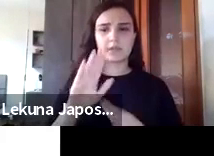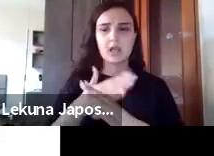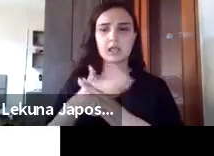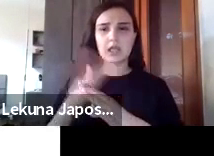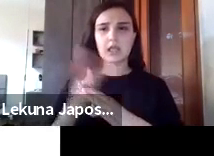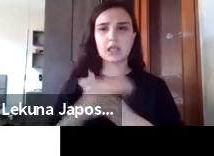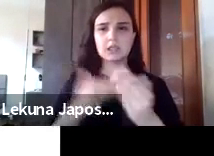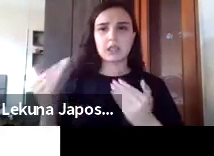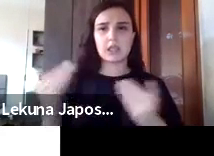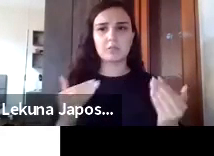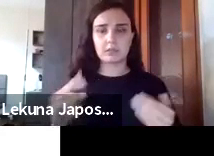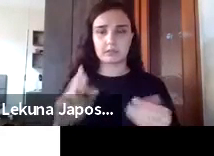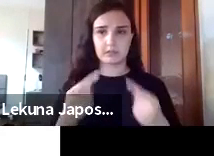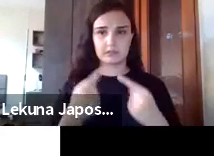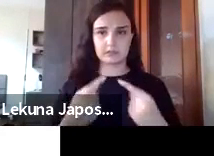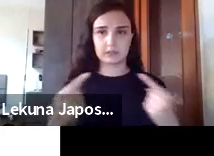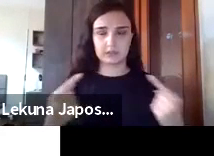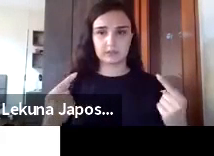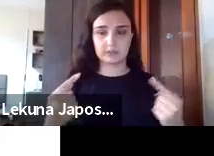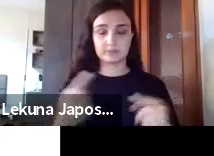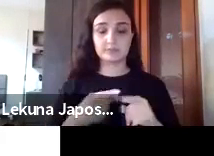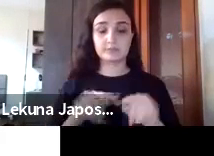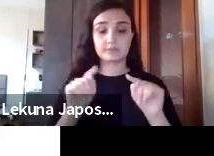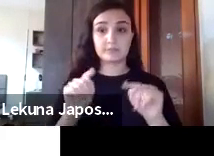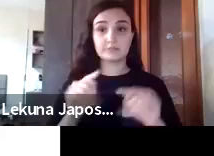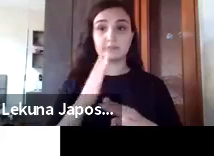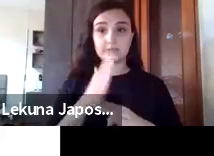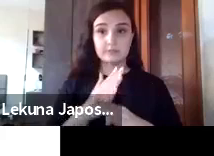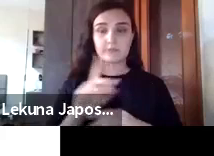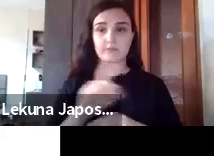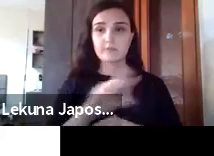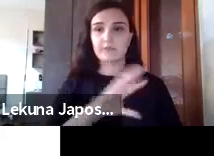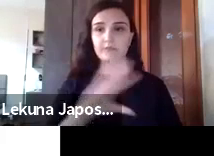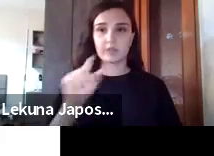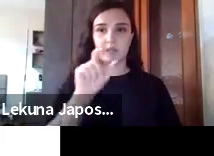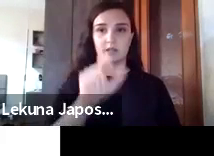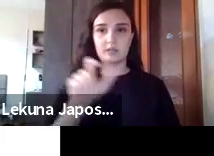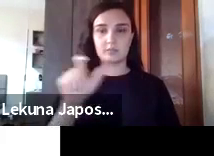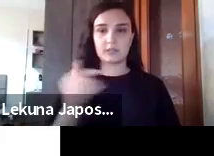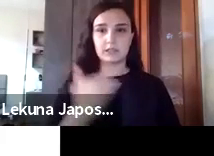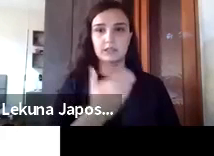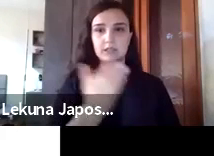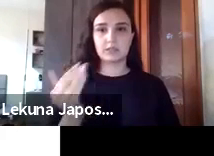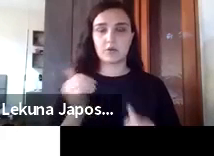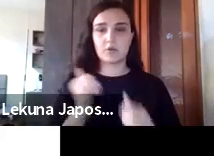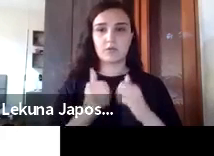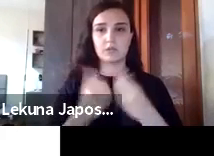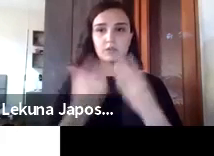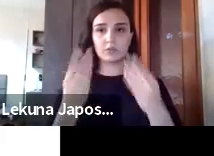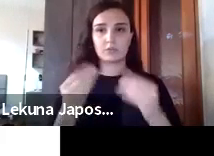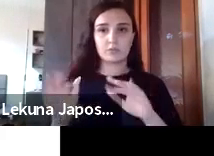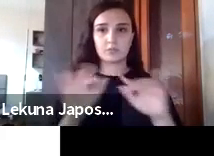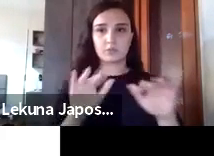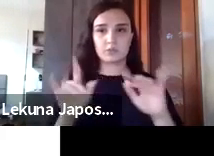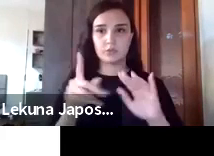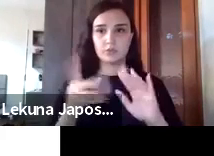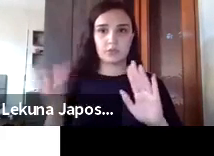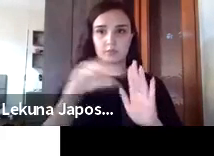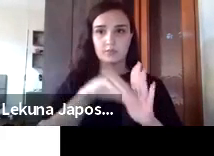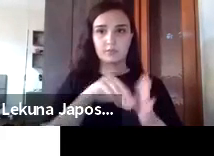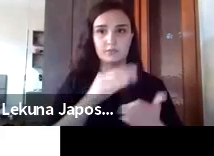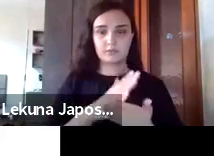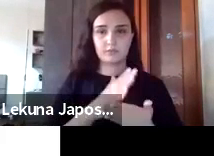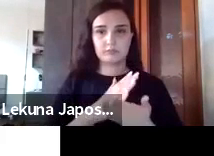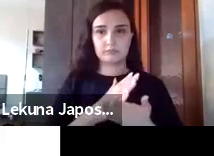და ასე შემდეგ. და აი ეს არის ის, რაც ყველა ადამიანის ყოველდღიურ ფუნქციონირებაში შედის.